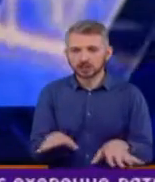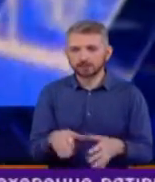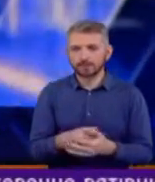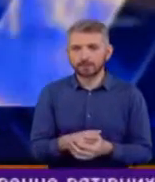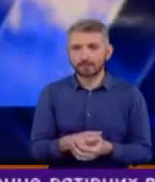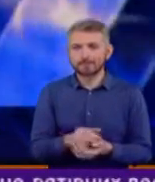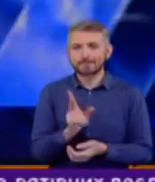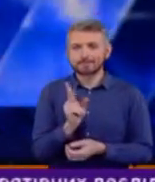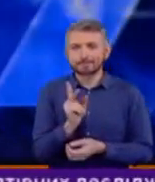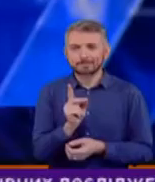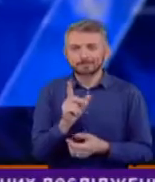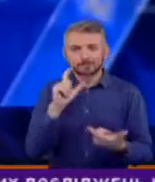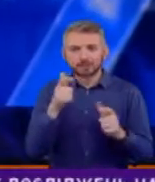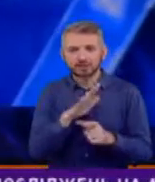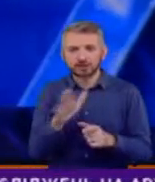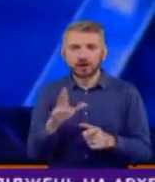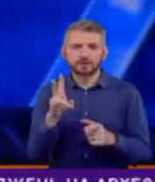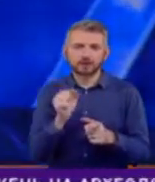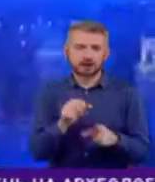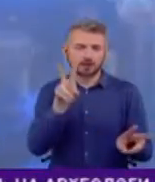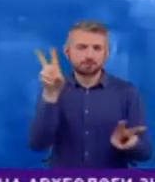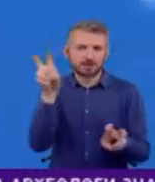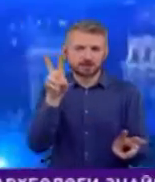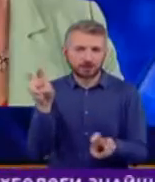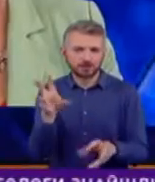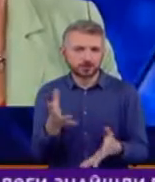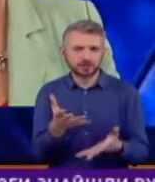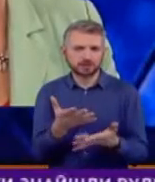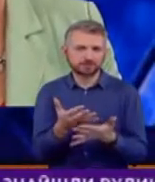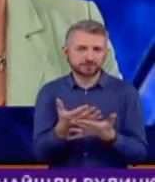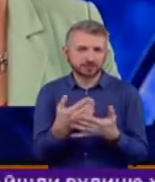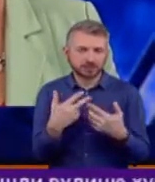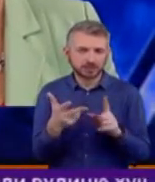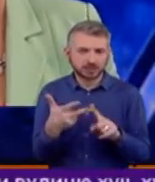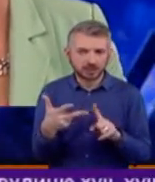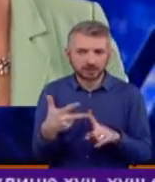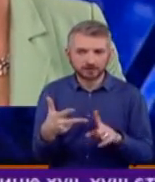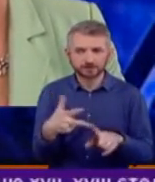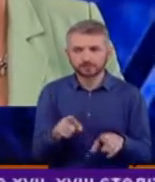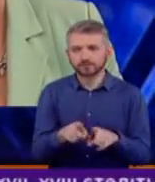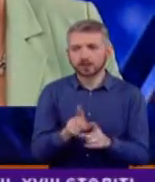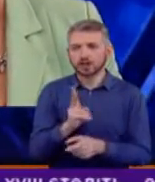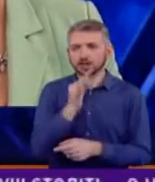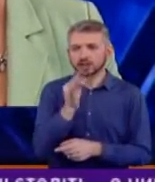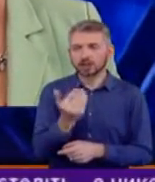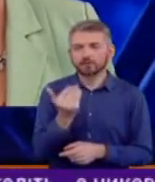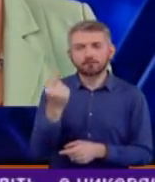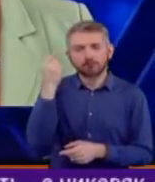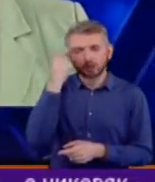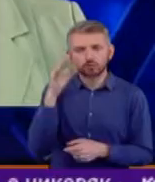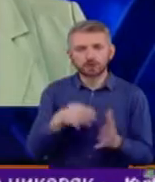друге, не відволікатися на метафори, третє, все-таки, как сказать вам,